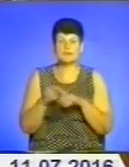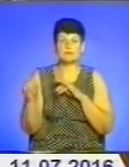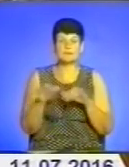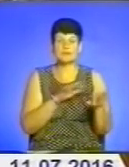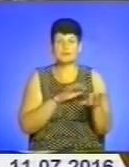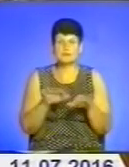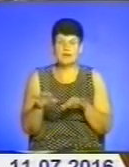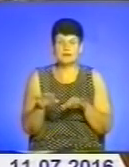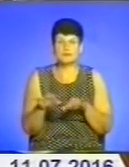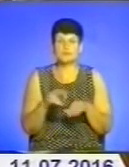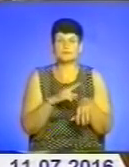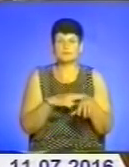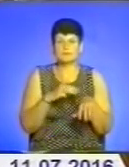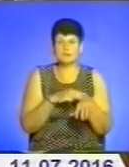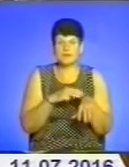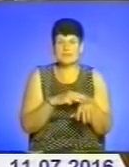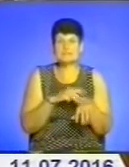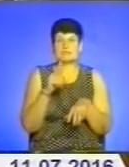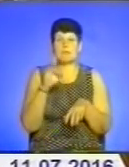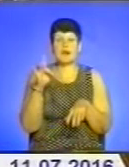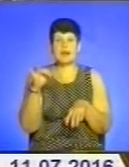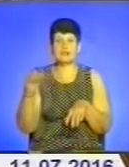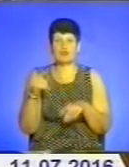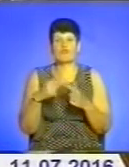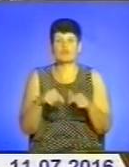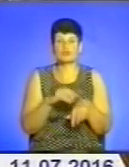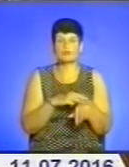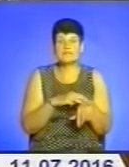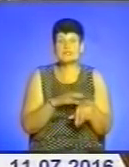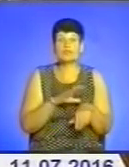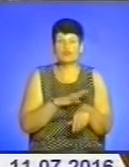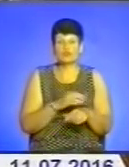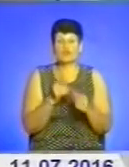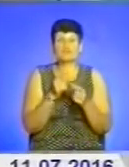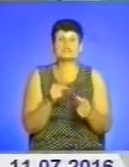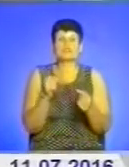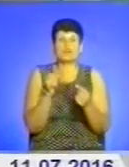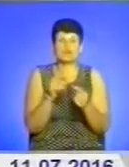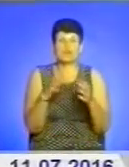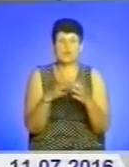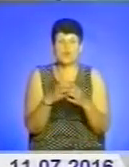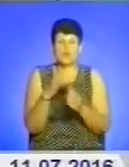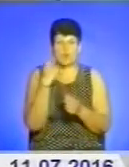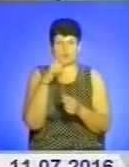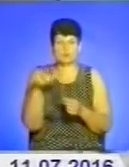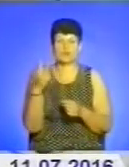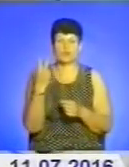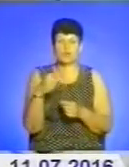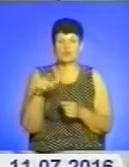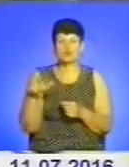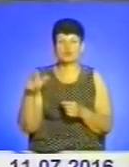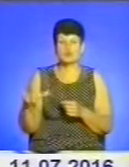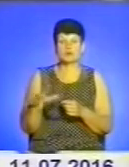кримінальної поліції та працівниками Зборезького відділу поліції було встановлено групу осіб. Двоє чоловіків та жінка склали